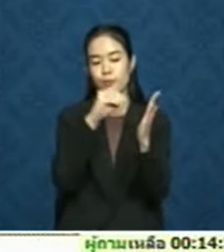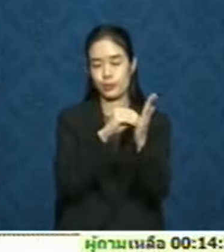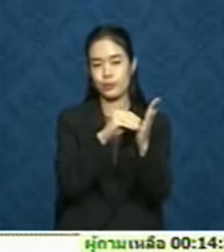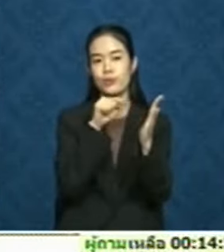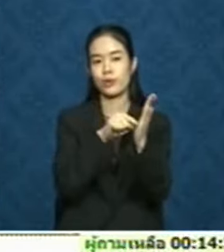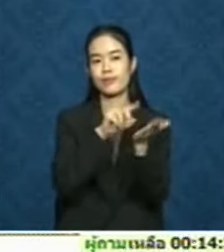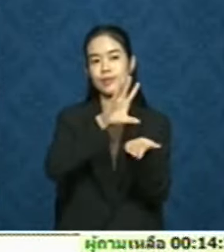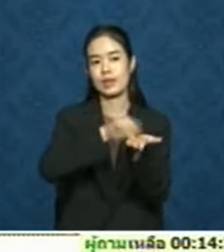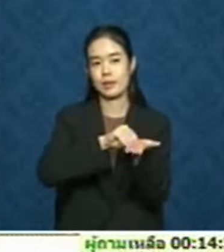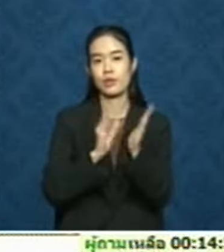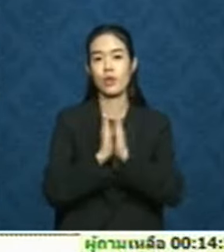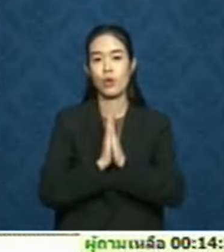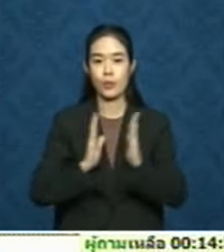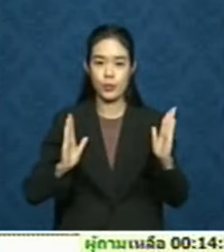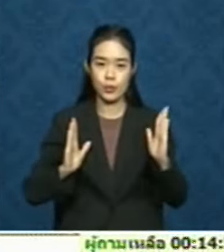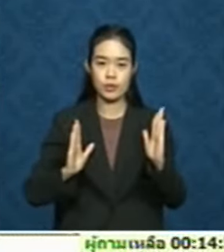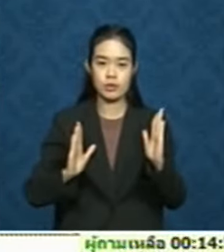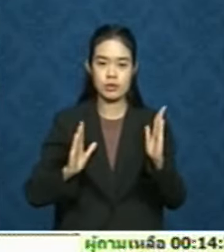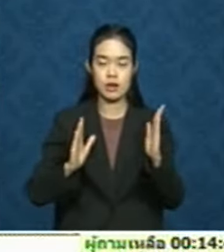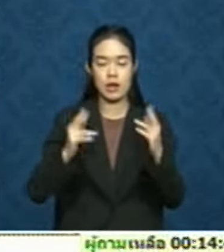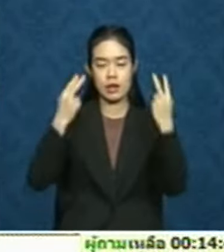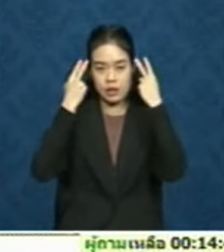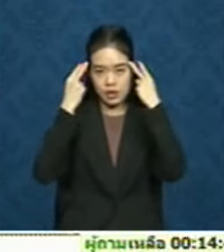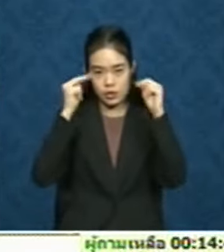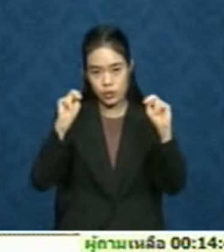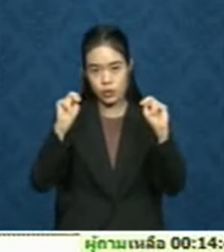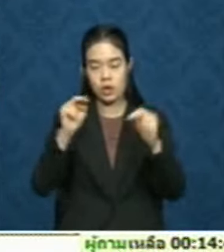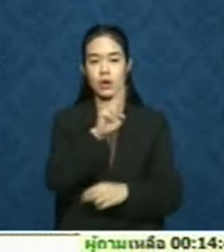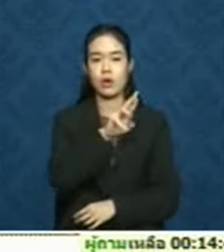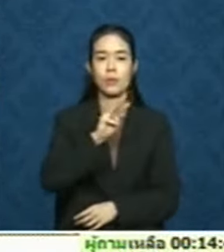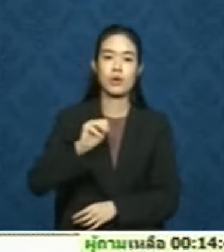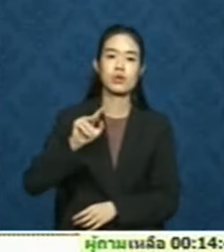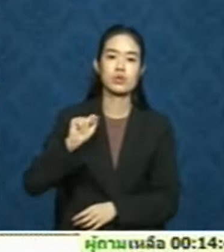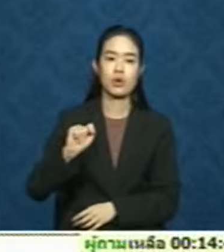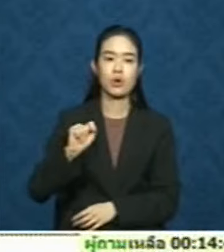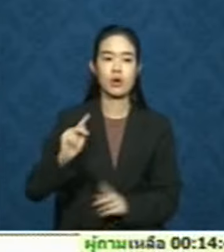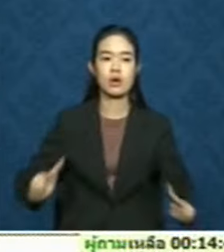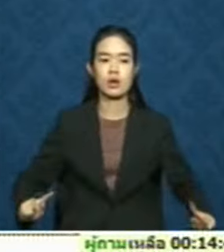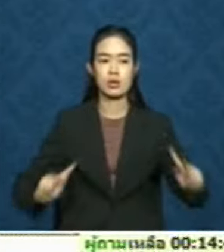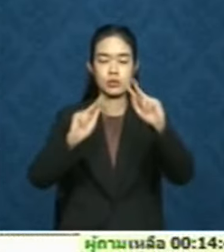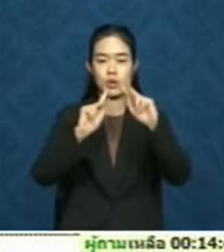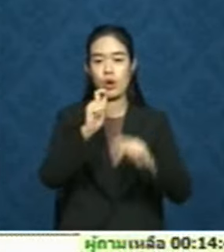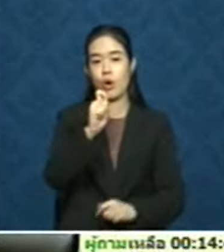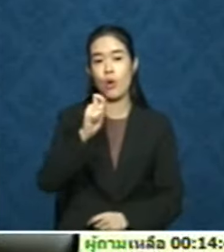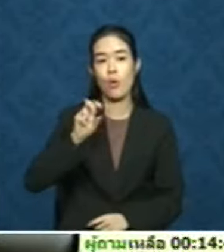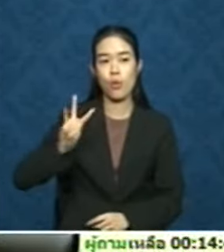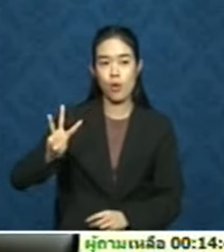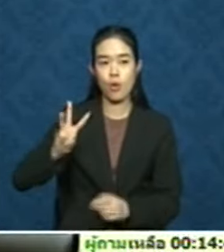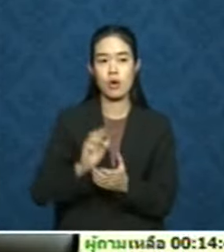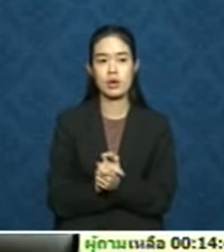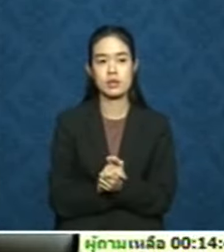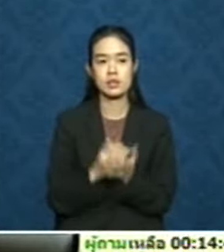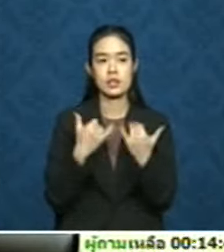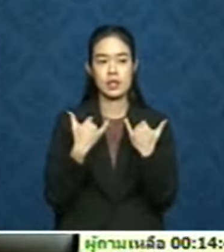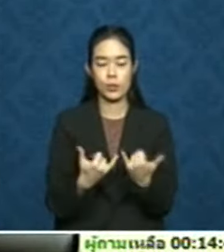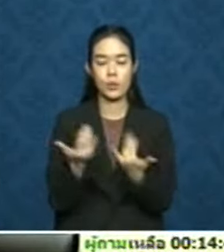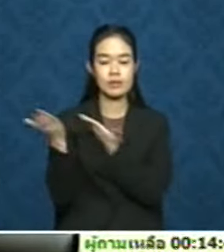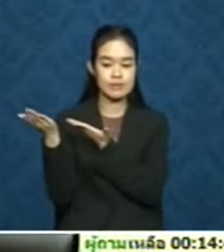นตรีและรัฐมนตรีว่าการกระทรวงอวนะครับที่กรุณามาตอบคำถ